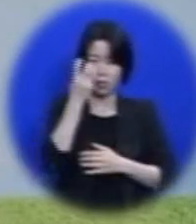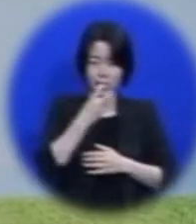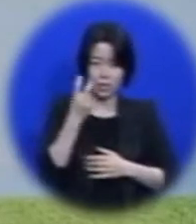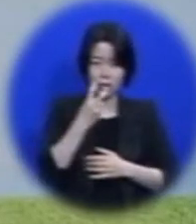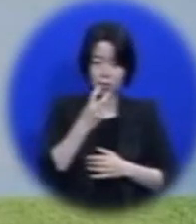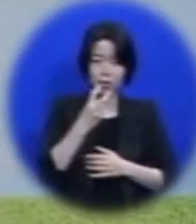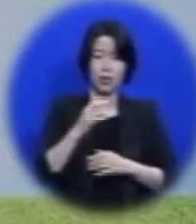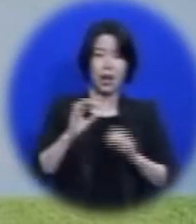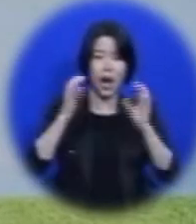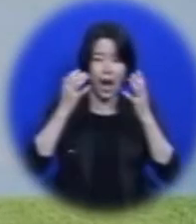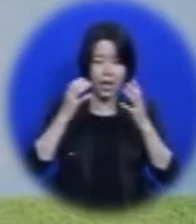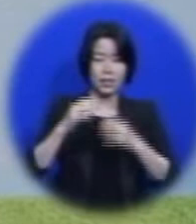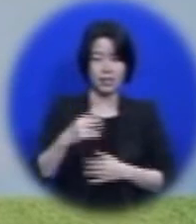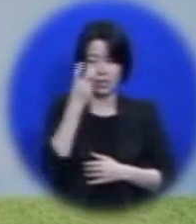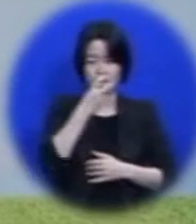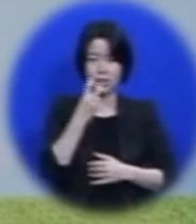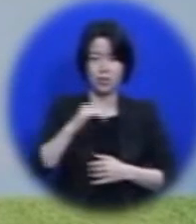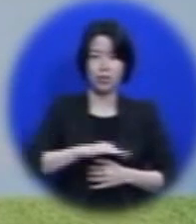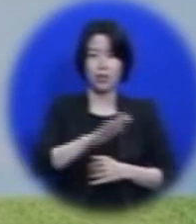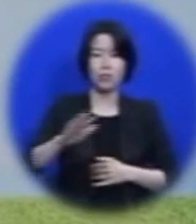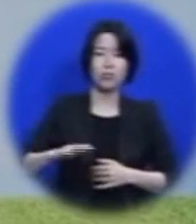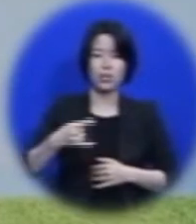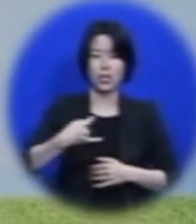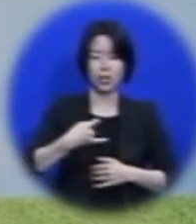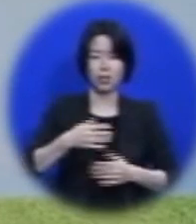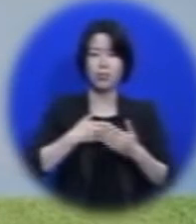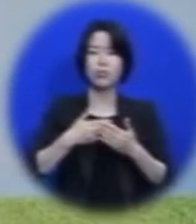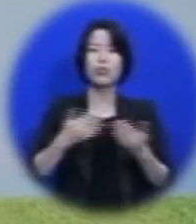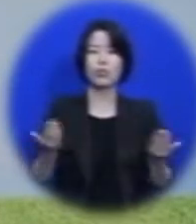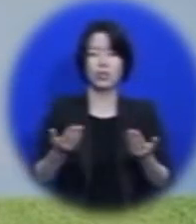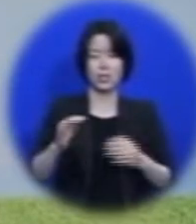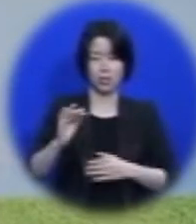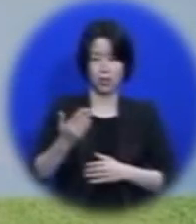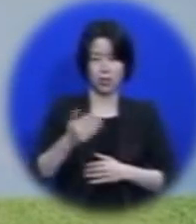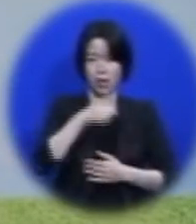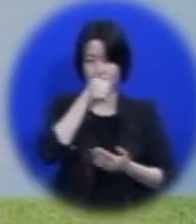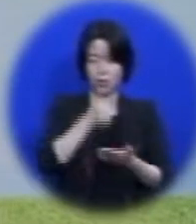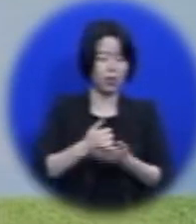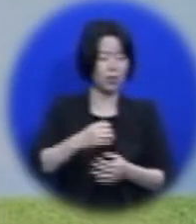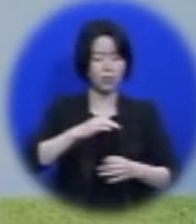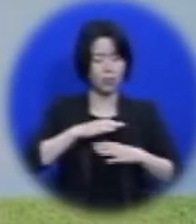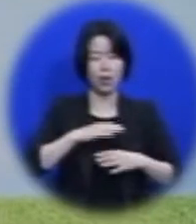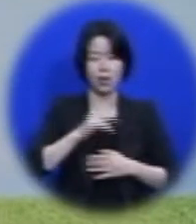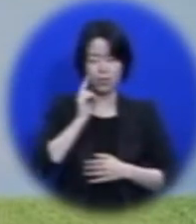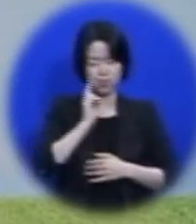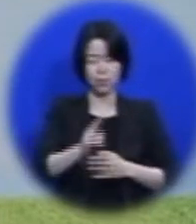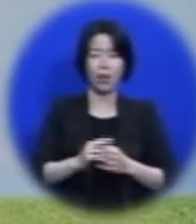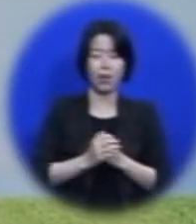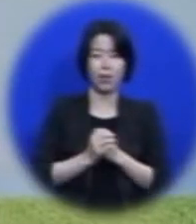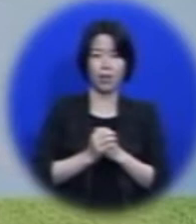우리에게 있어서 매우 두려운 일이 됐습니다. 죄는 무섭습니다. 정말 끔찍합니다.